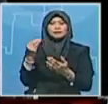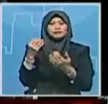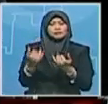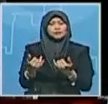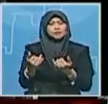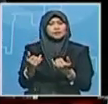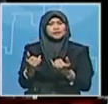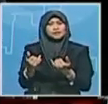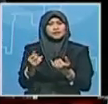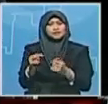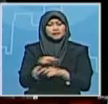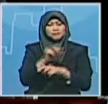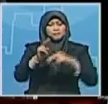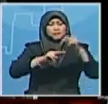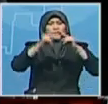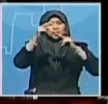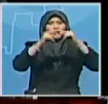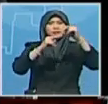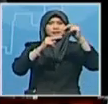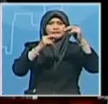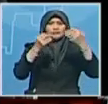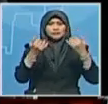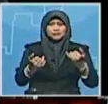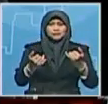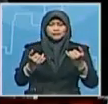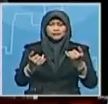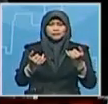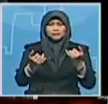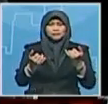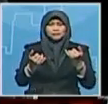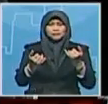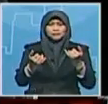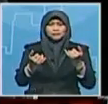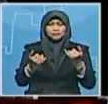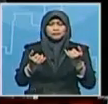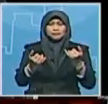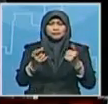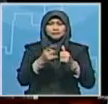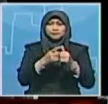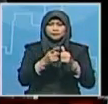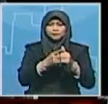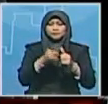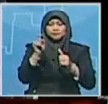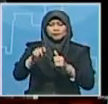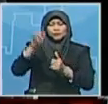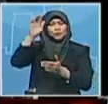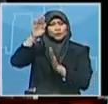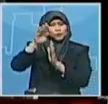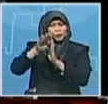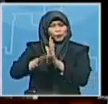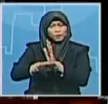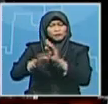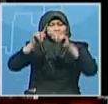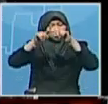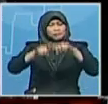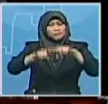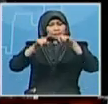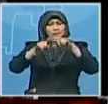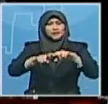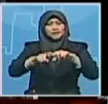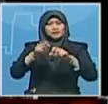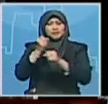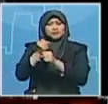BIM, building information modeling yang kita nak letakkan supaya pertama sekali kita mengurangkan kebergantungan kita